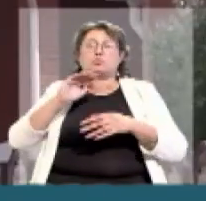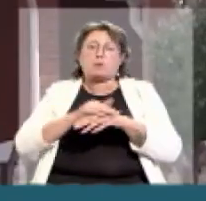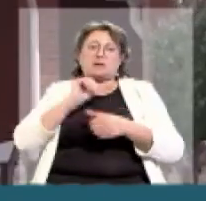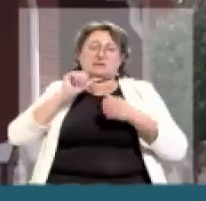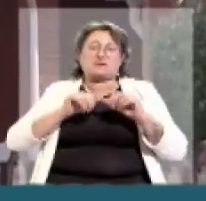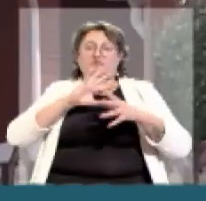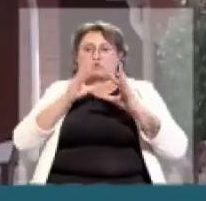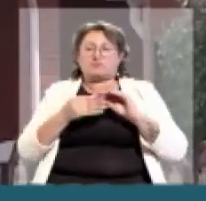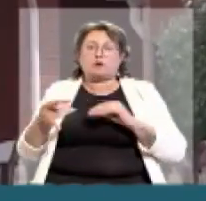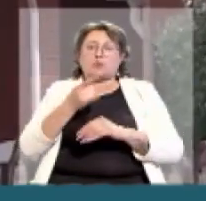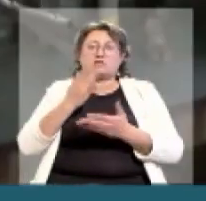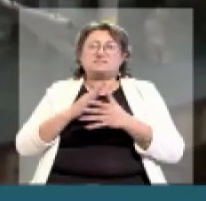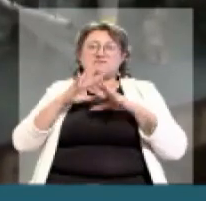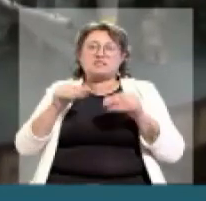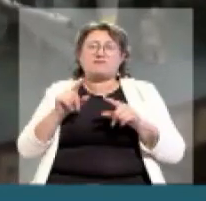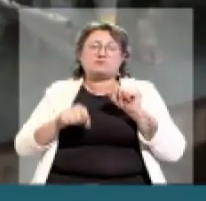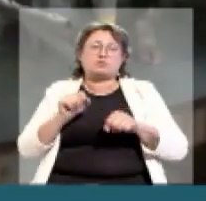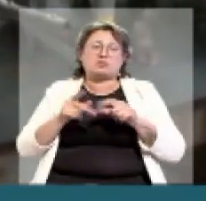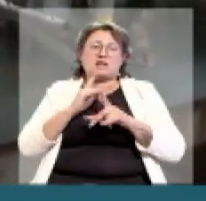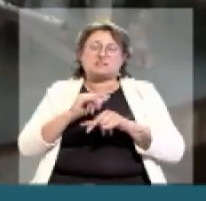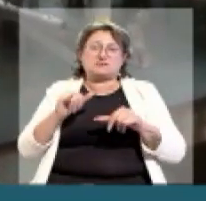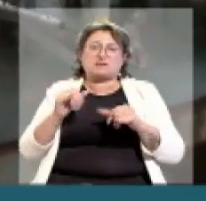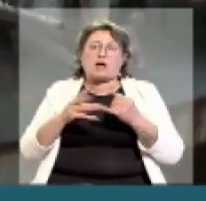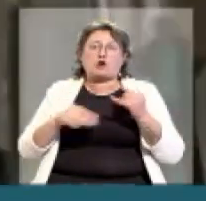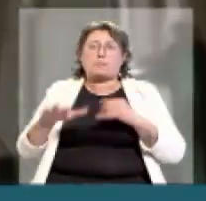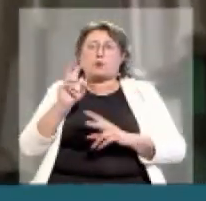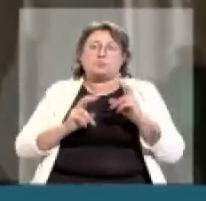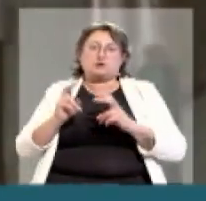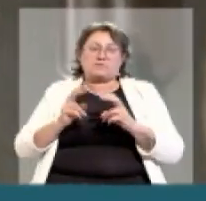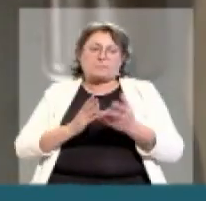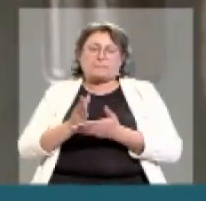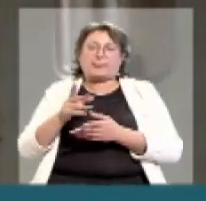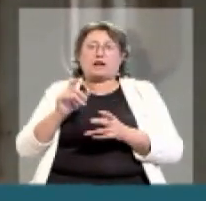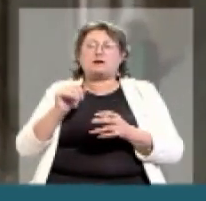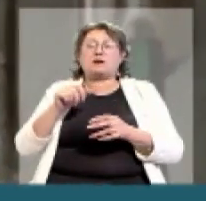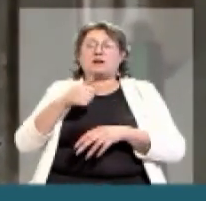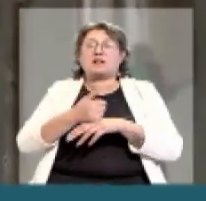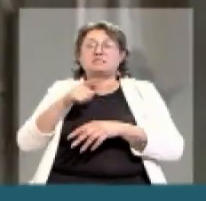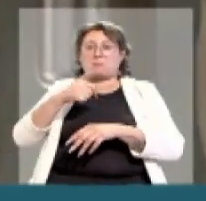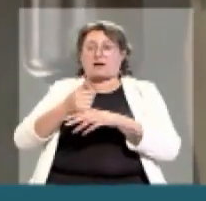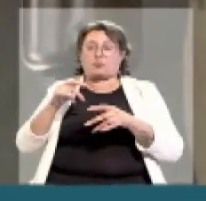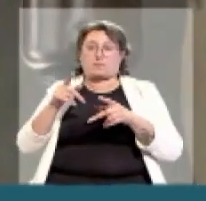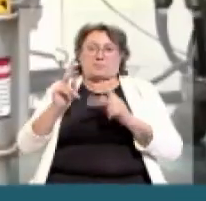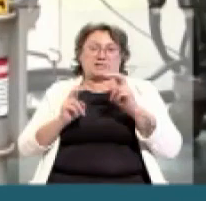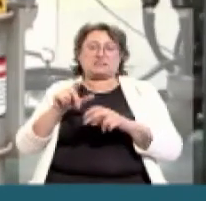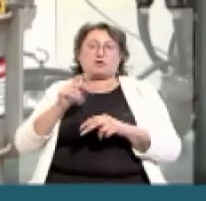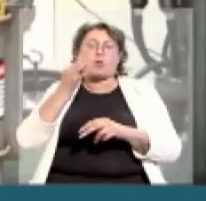традицией. В целом в регионе есть все предпосылки для развития агропромышленного сектора. Ведь у руля предприятий стоят